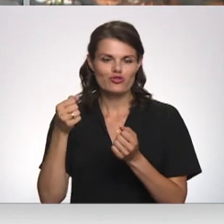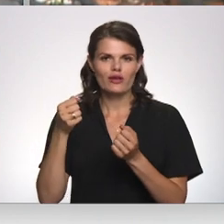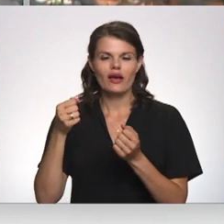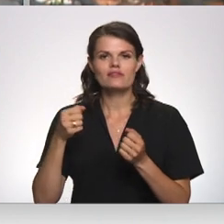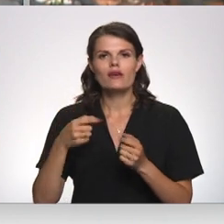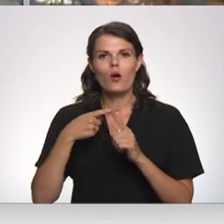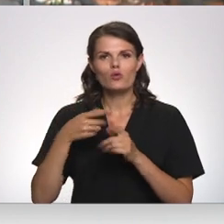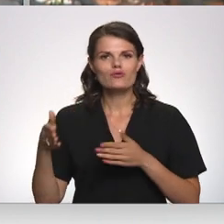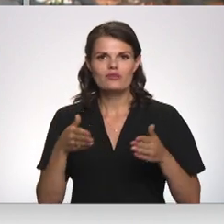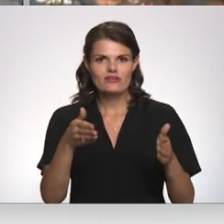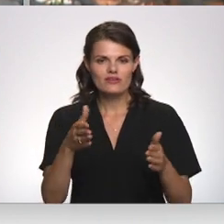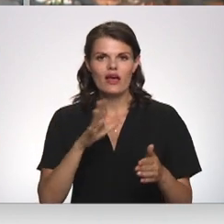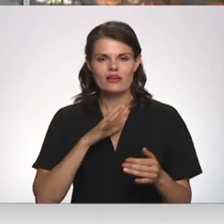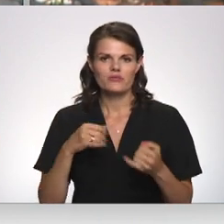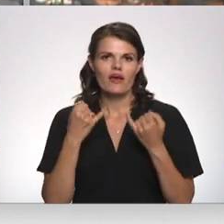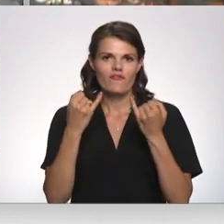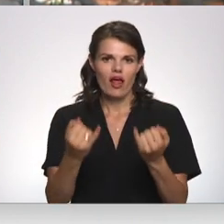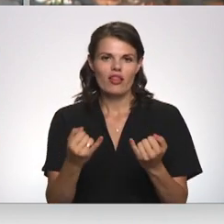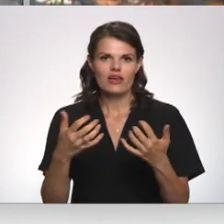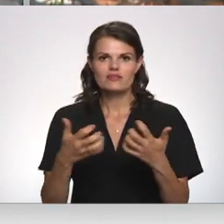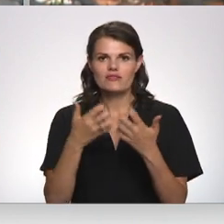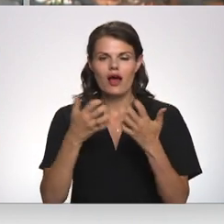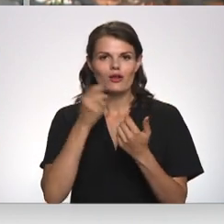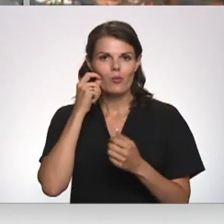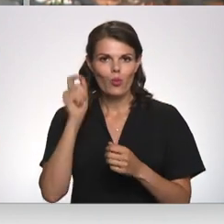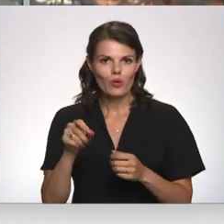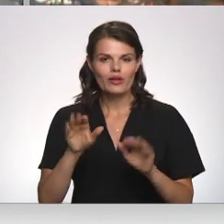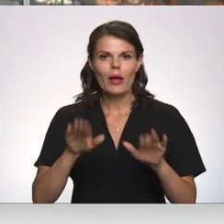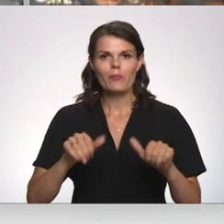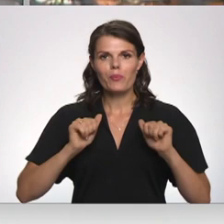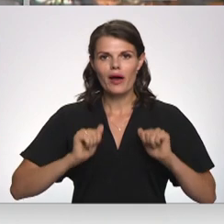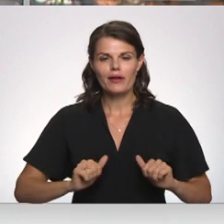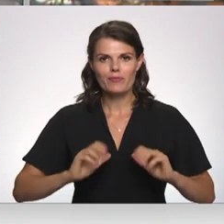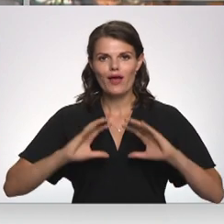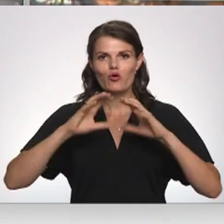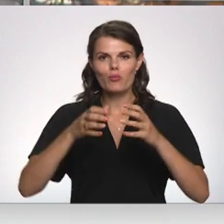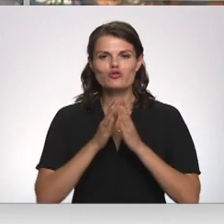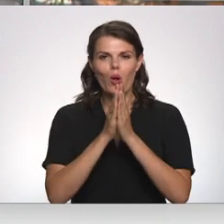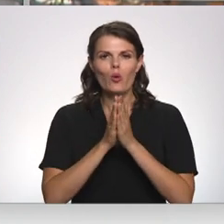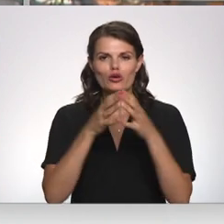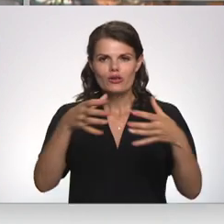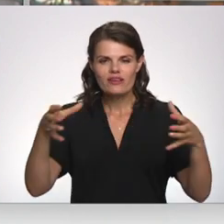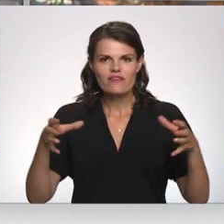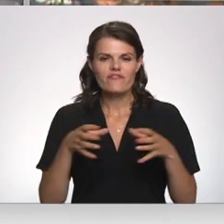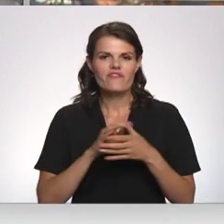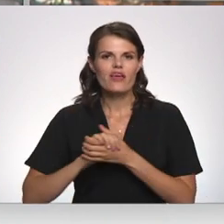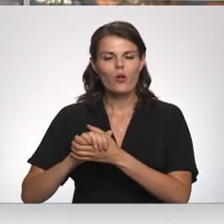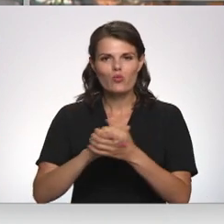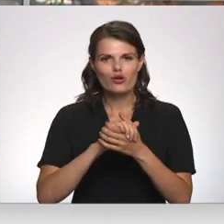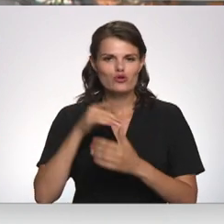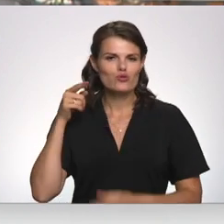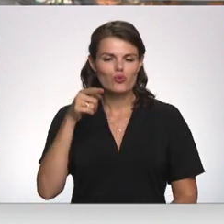misēs bija veltīta karam Ukrainā. Par mieru pasaulē lūkšanās vienojās vairāk tūkstoši cilvēku un līdzās kopīgiem